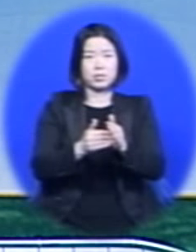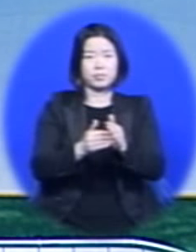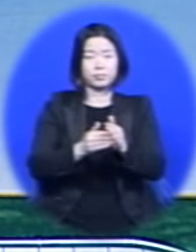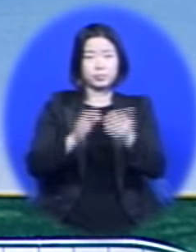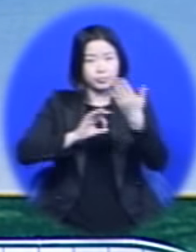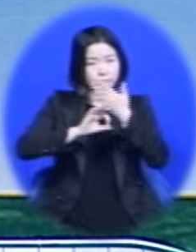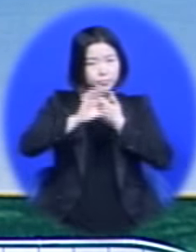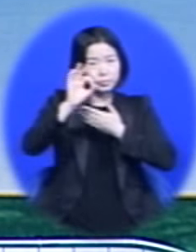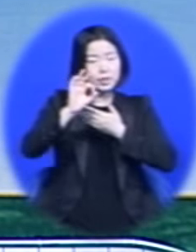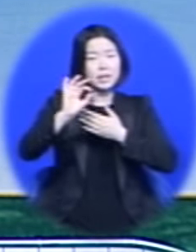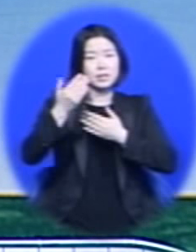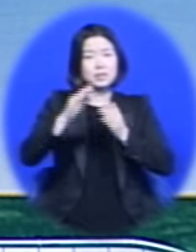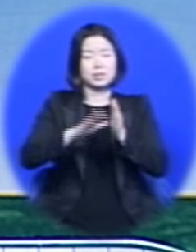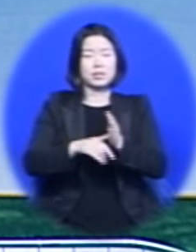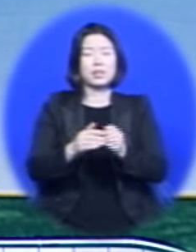아침역쯤에